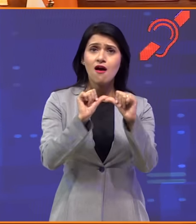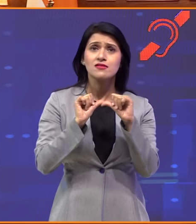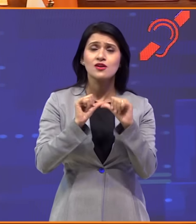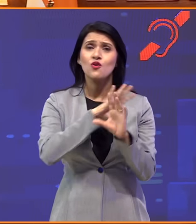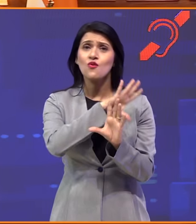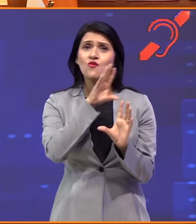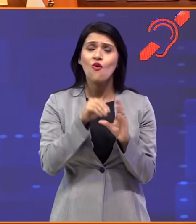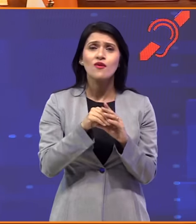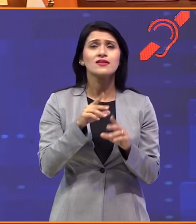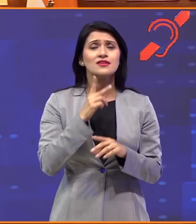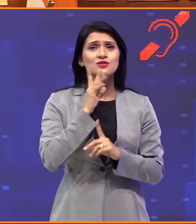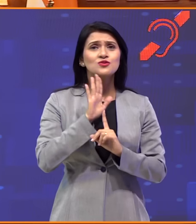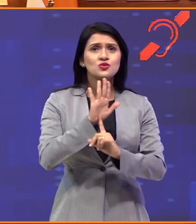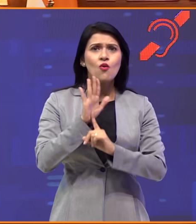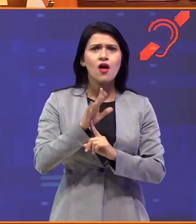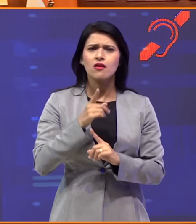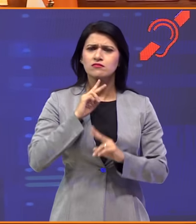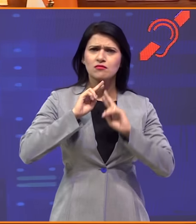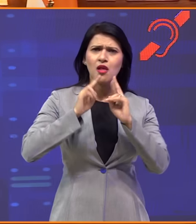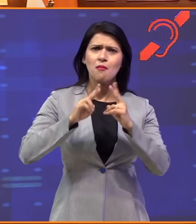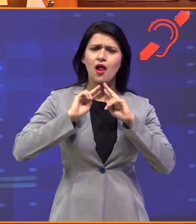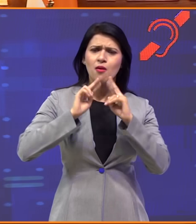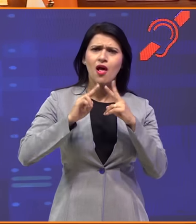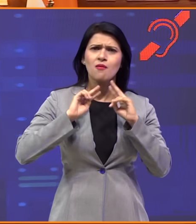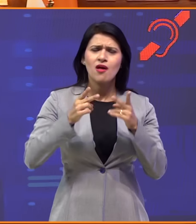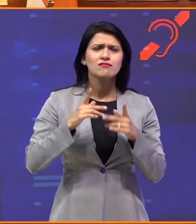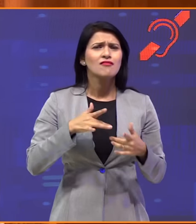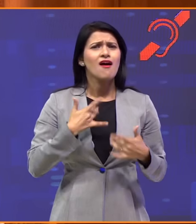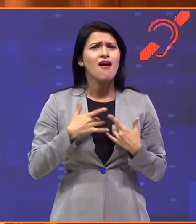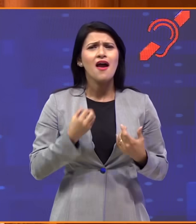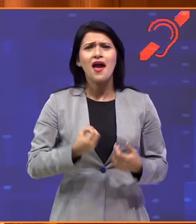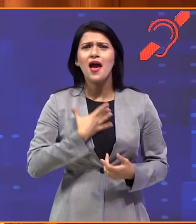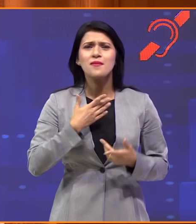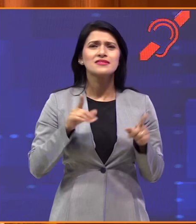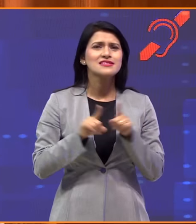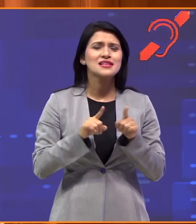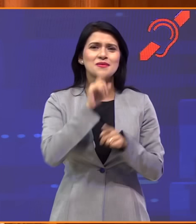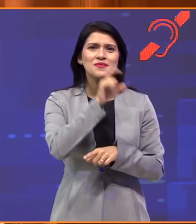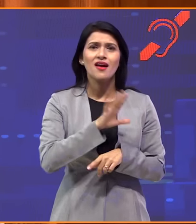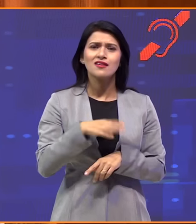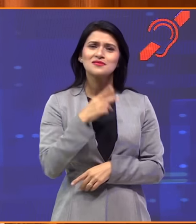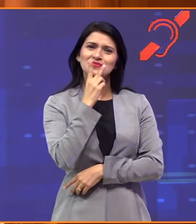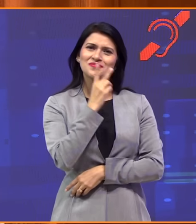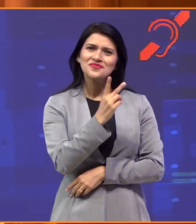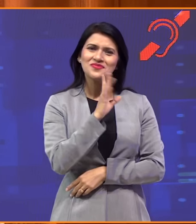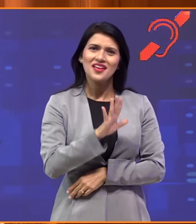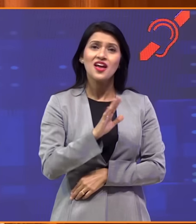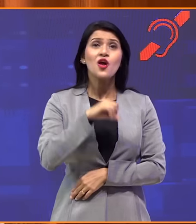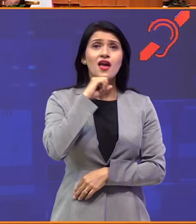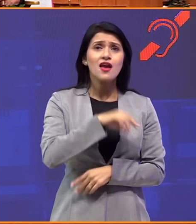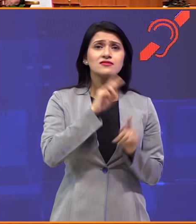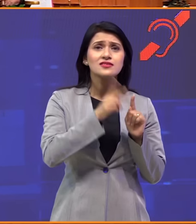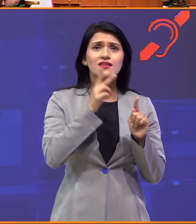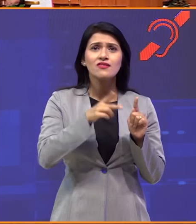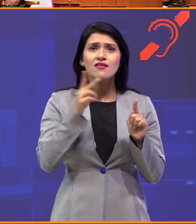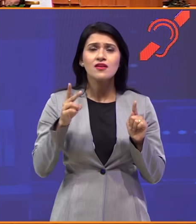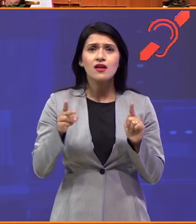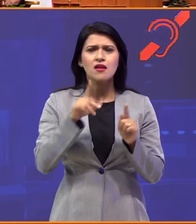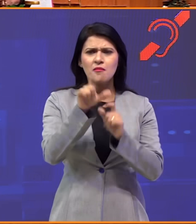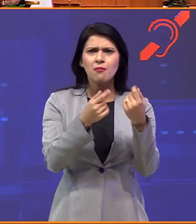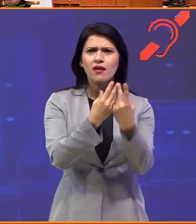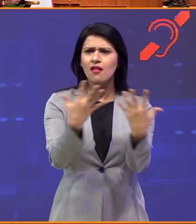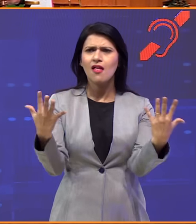होगा कि आप बहुत ही हाजिर जवाब रोचक किस्म के इंसान है मैं देख रही थी यहां पर बैठ के कि य डिफरेंट एज ग्रुप के हर उम्र के लोग